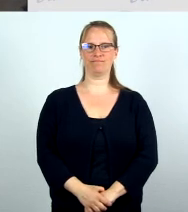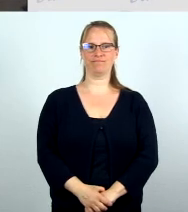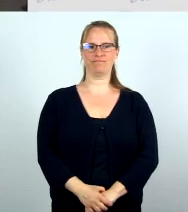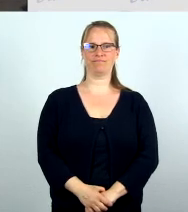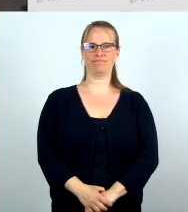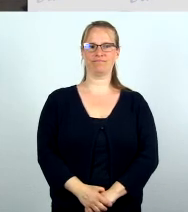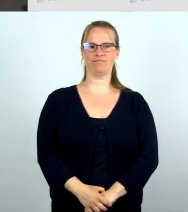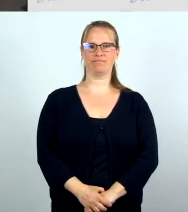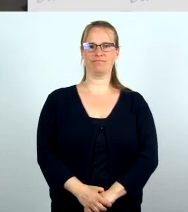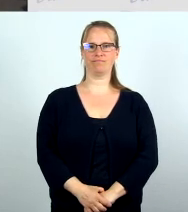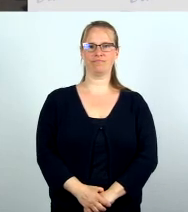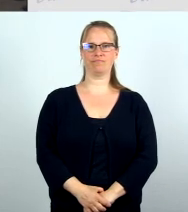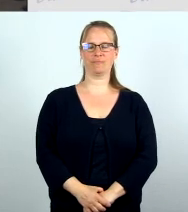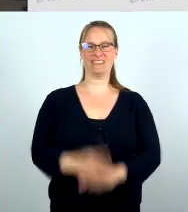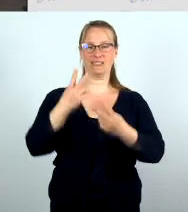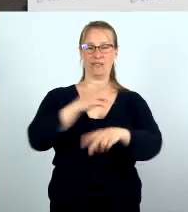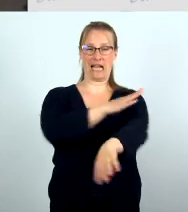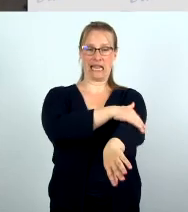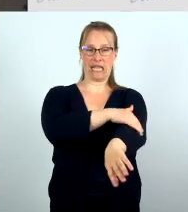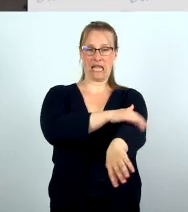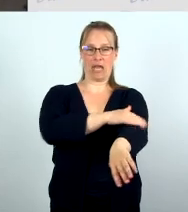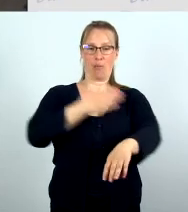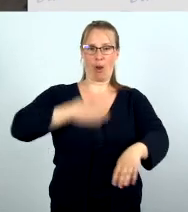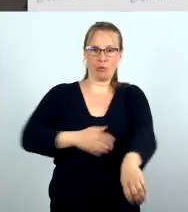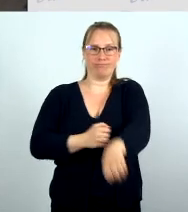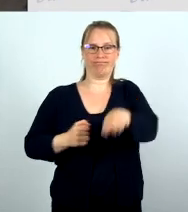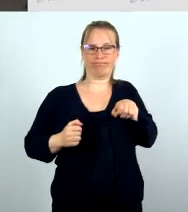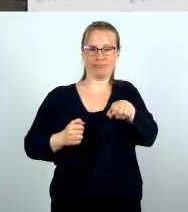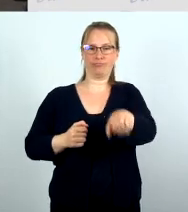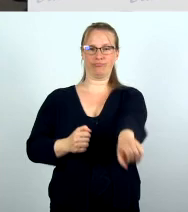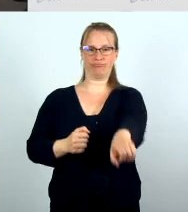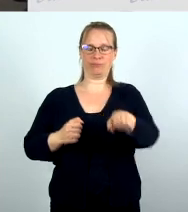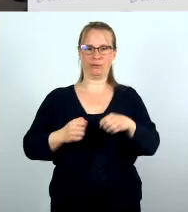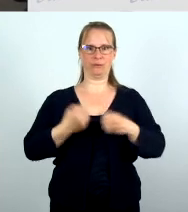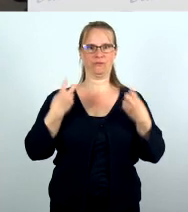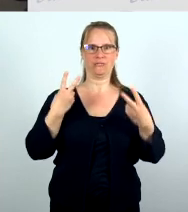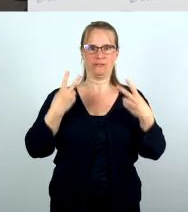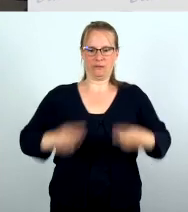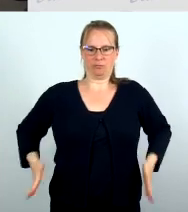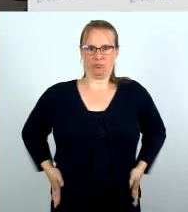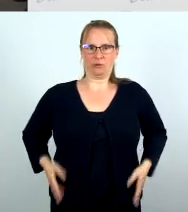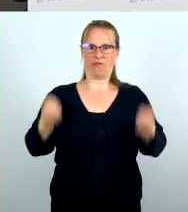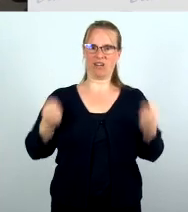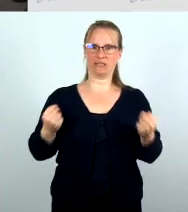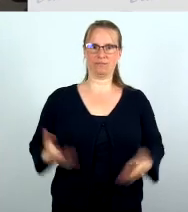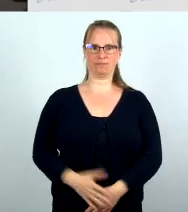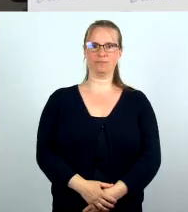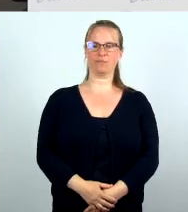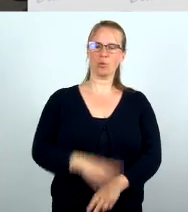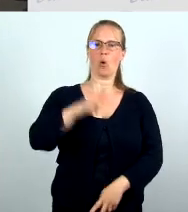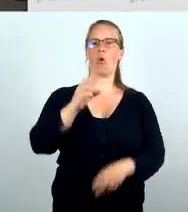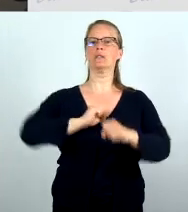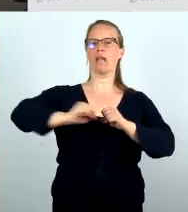Genau. Hier werden die Knie einfach gut in den Bauch gezogen. Achtet darauf, dass ihr eine feste Umspannung habt. Und auch hier könnt ihr natürlich das Tempel variieren.